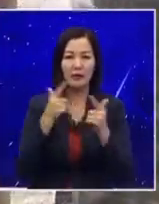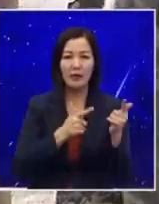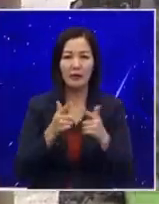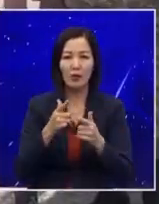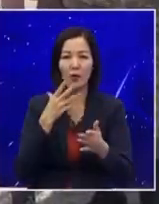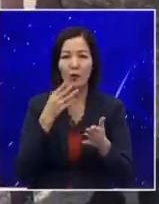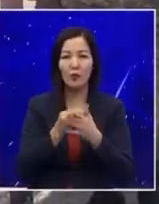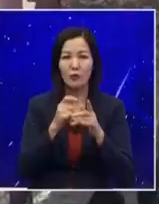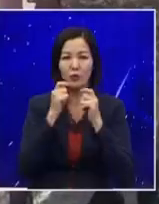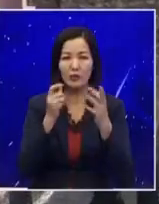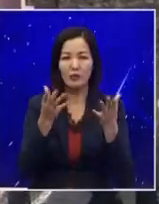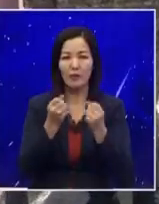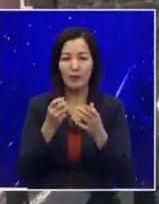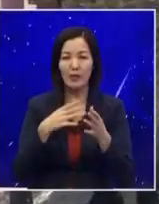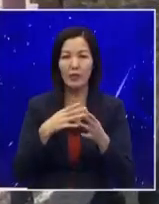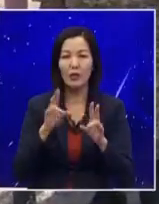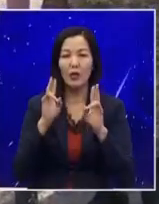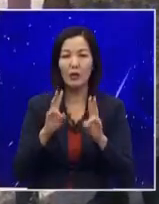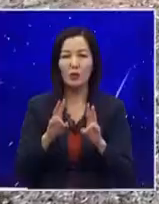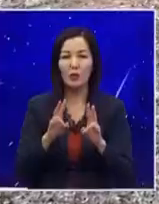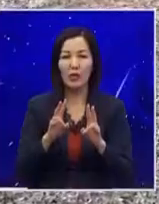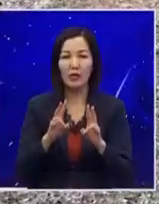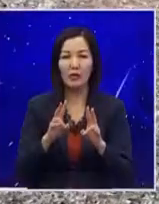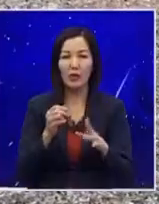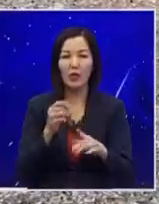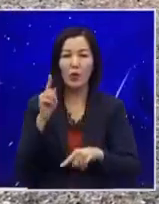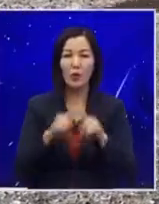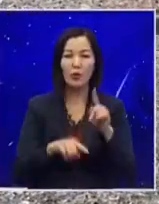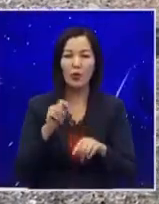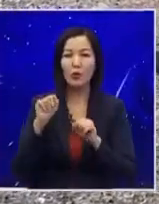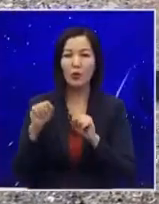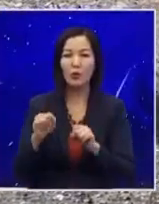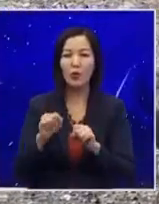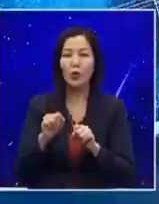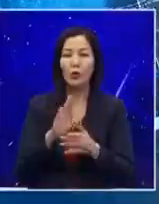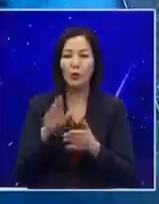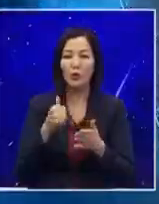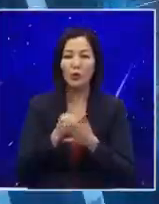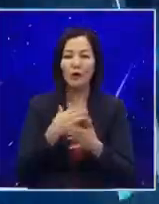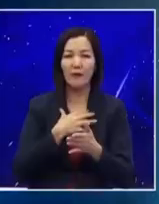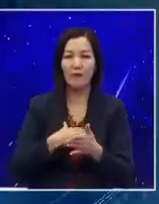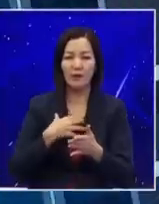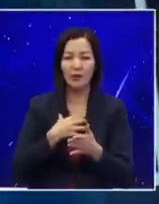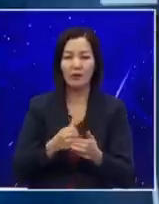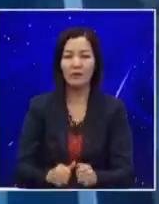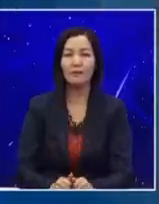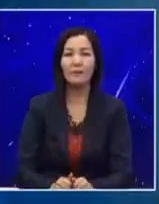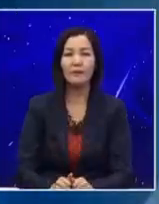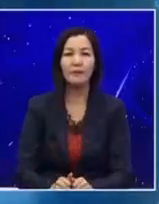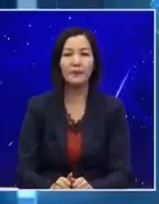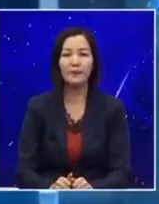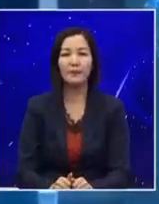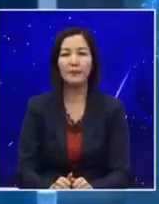бағалып, сый-сияпатқа ие болады. Бірақ бұл тұрғыда отанды қорғаудан асқан марапат жоқ дейді әскерилер. Медет Жұмабай, Ғабит Қабдырахман,